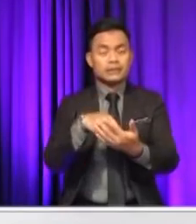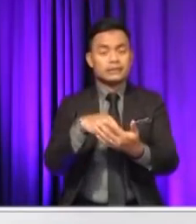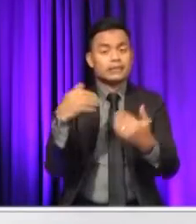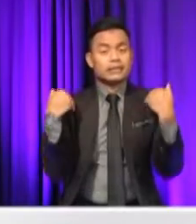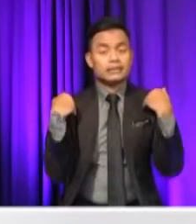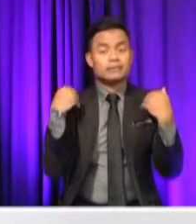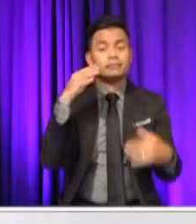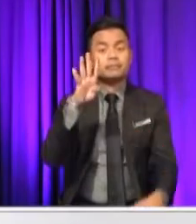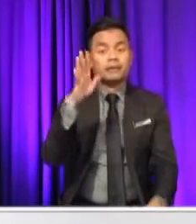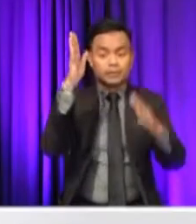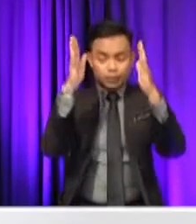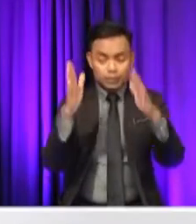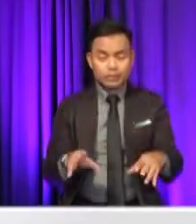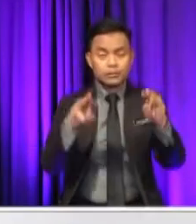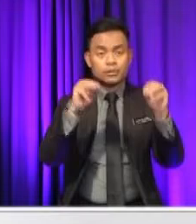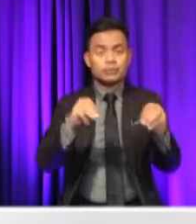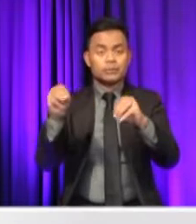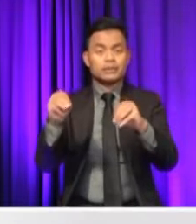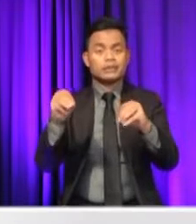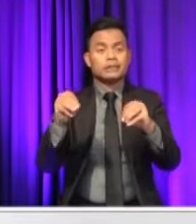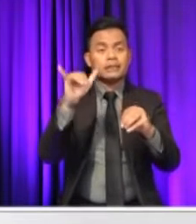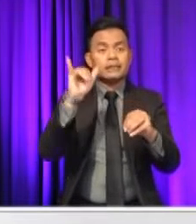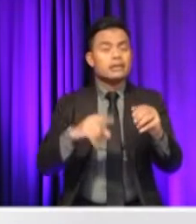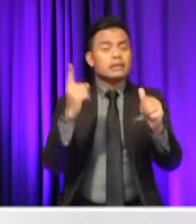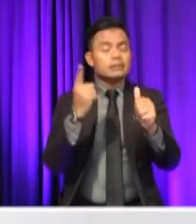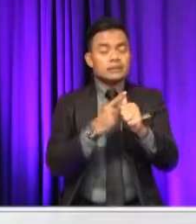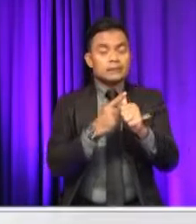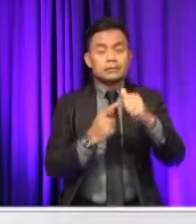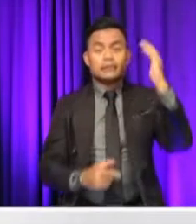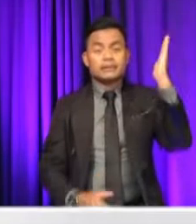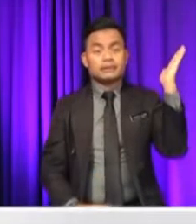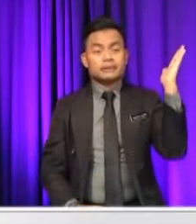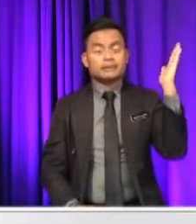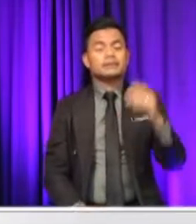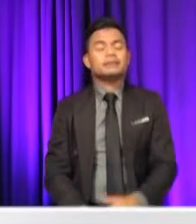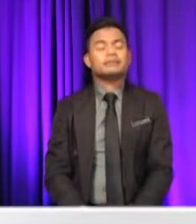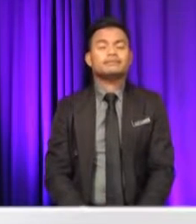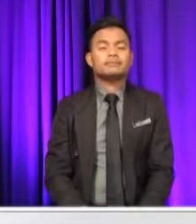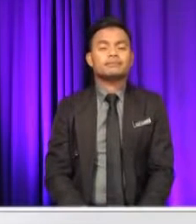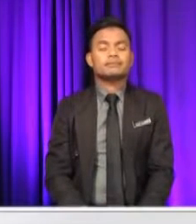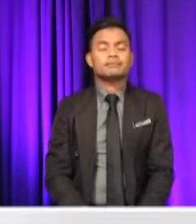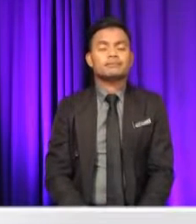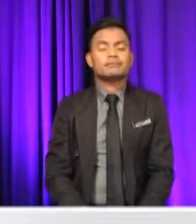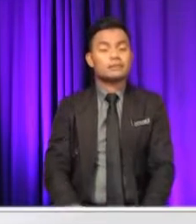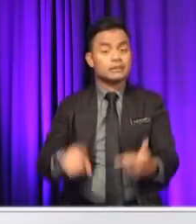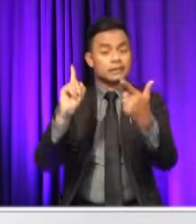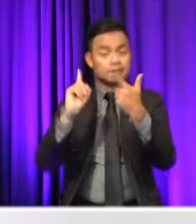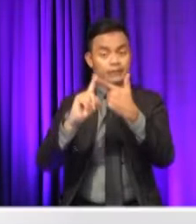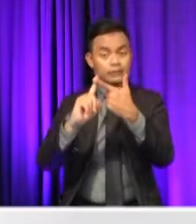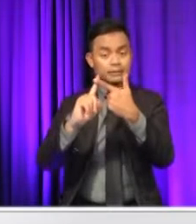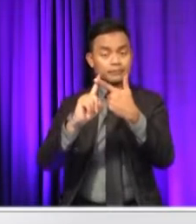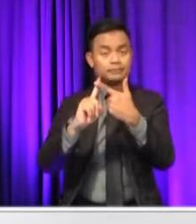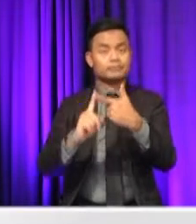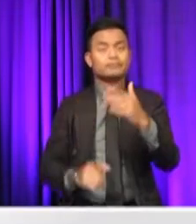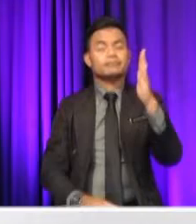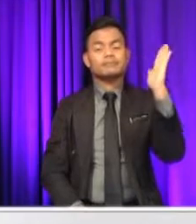orang murid saya. Yang pertama kita ada Muhammad Khairi Farhad. Hai, Khairi. Okey. Yang kedua kita ada Nur Aina Nadia.